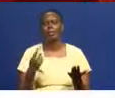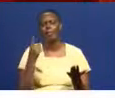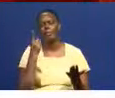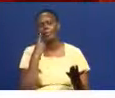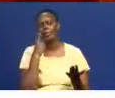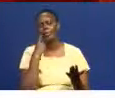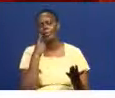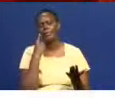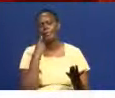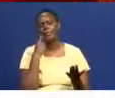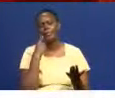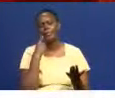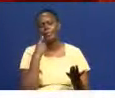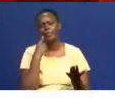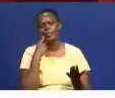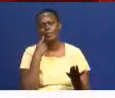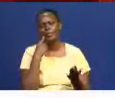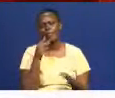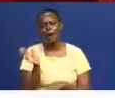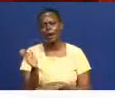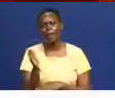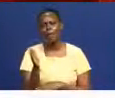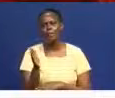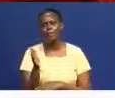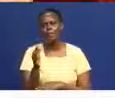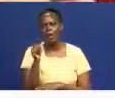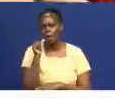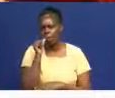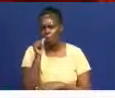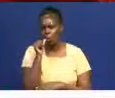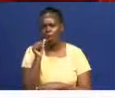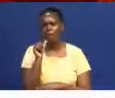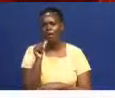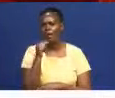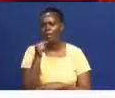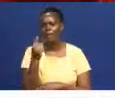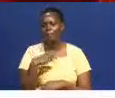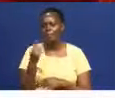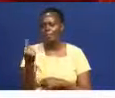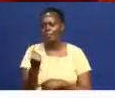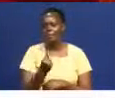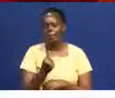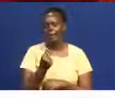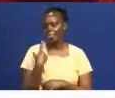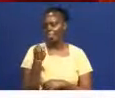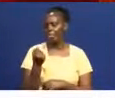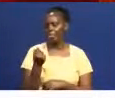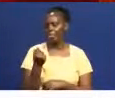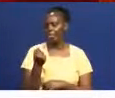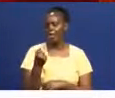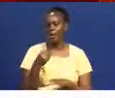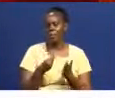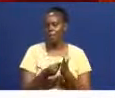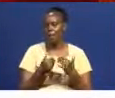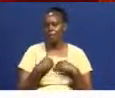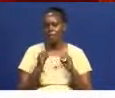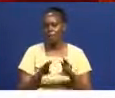Tuliona hata yule balozi wa Uingereza alisema sasa watu wamekuja hivi karibuni walikuwa hawana